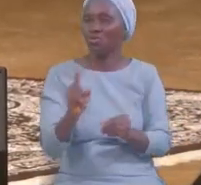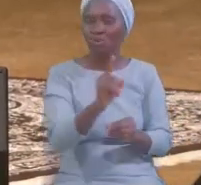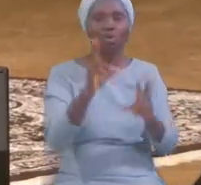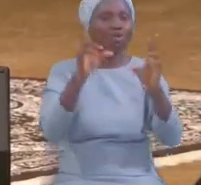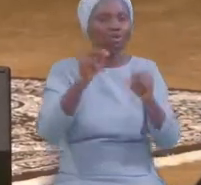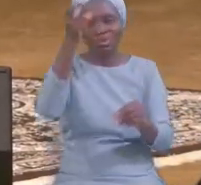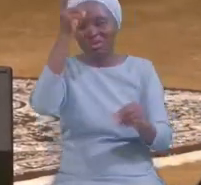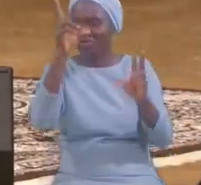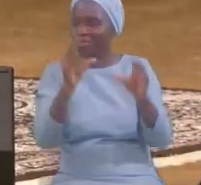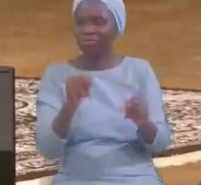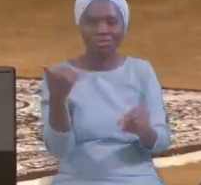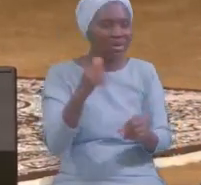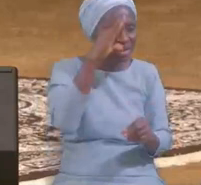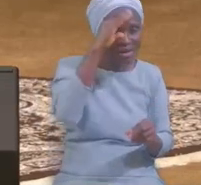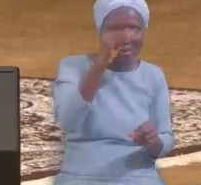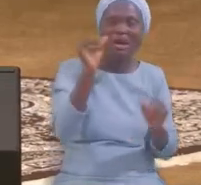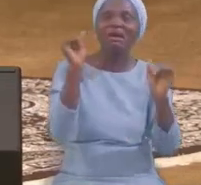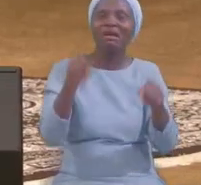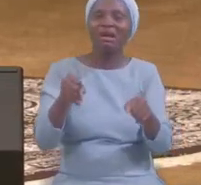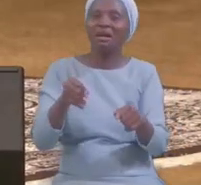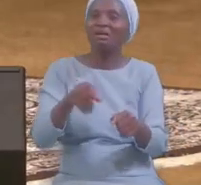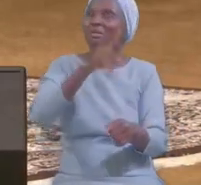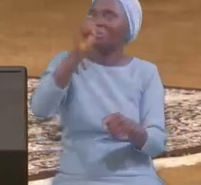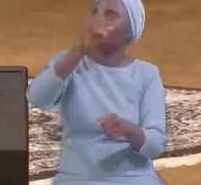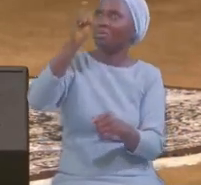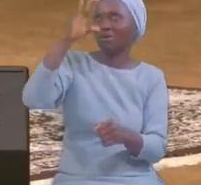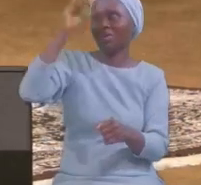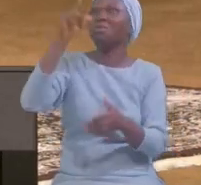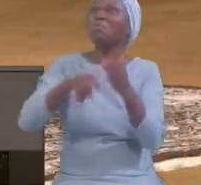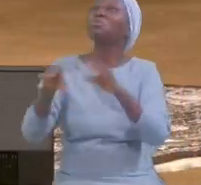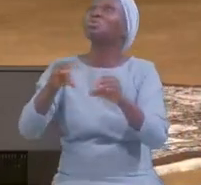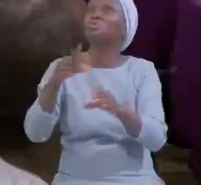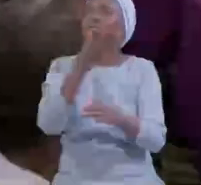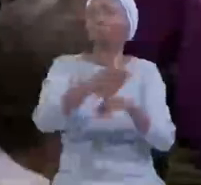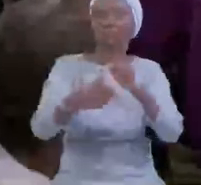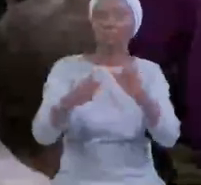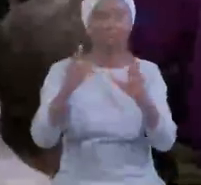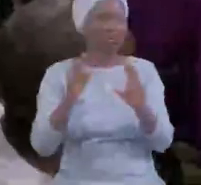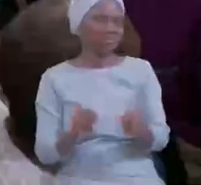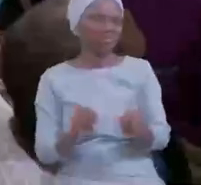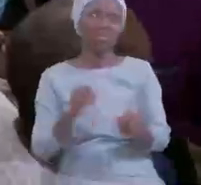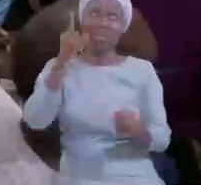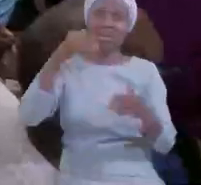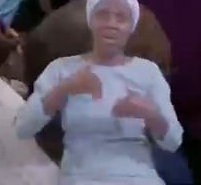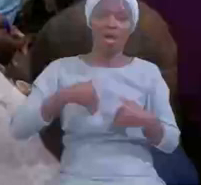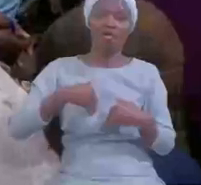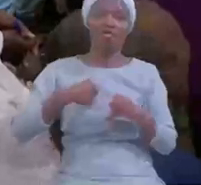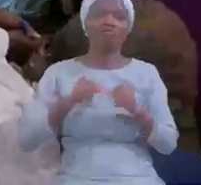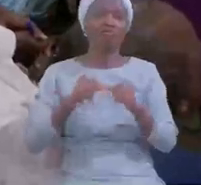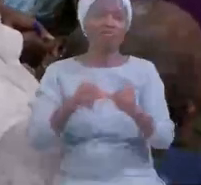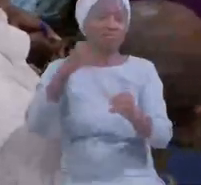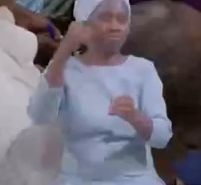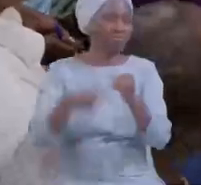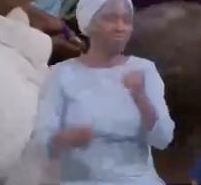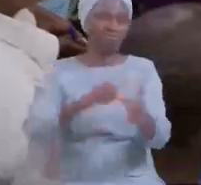homme ne puisse lui dire que fais-tu? Qu'est-ce que cela veut dire? Il a le dernier mot, la dernière autorité sur